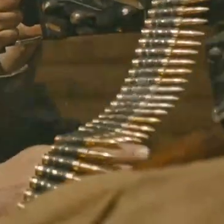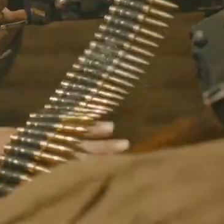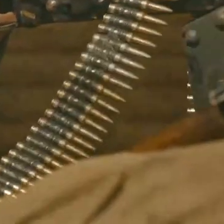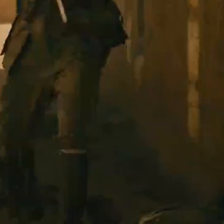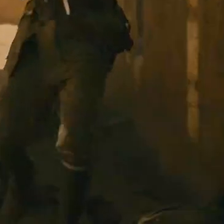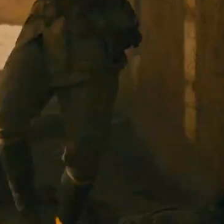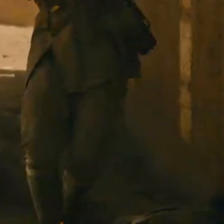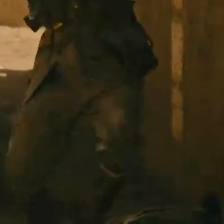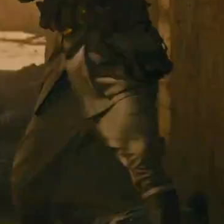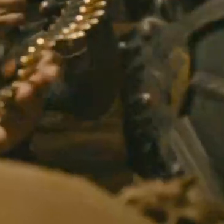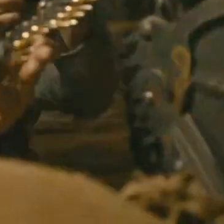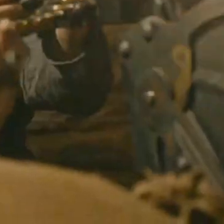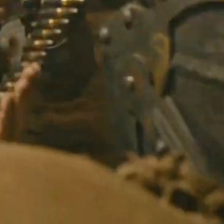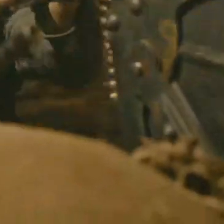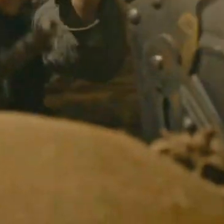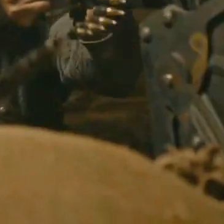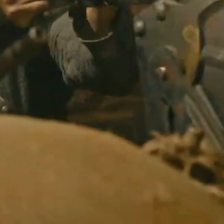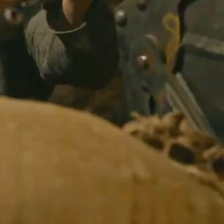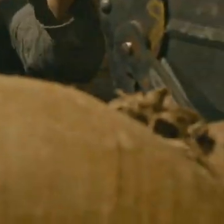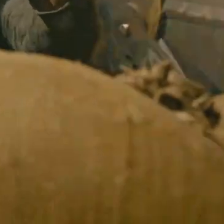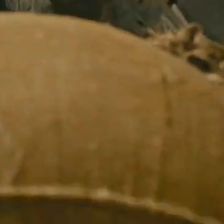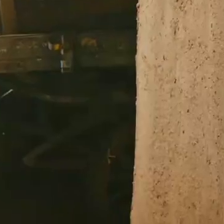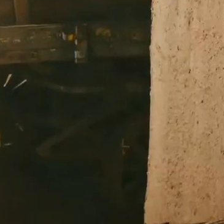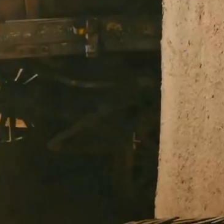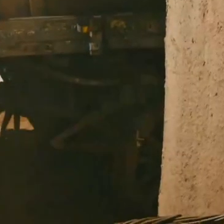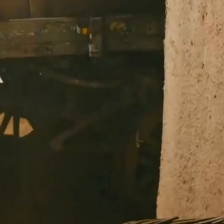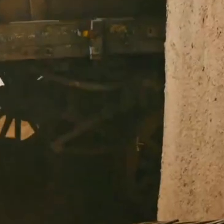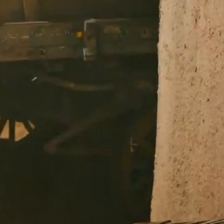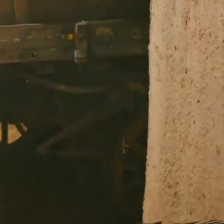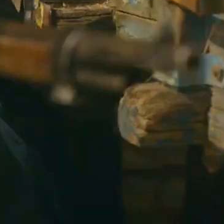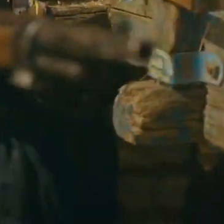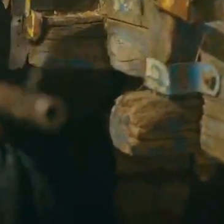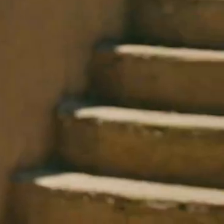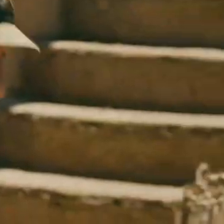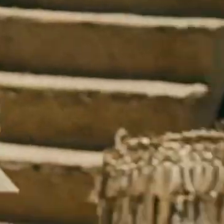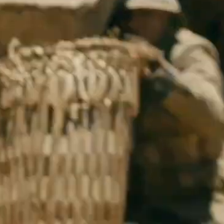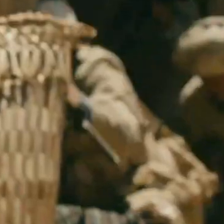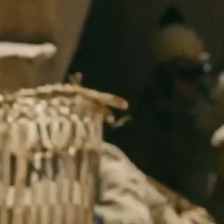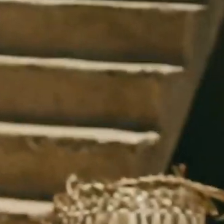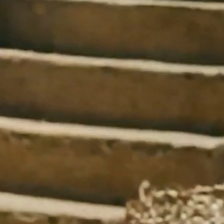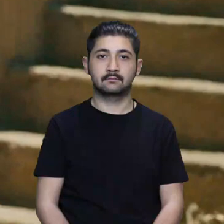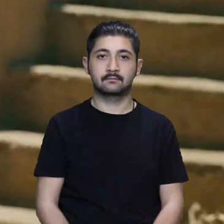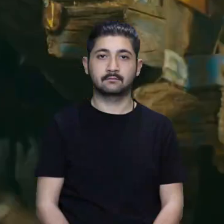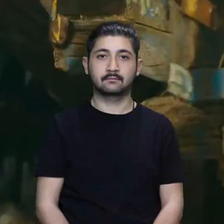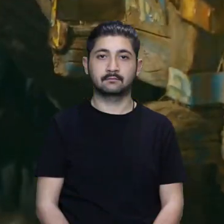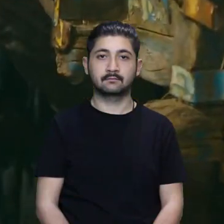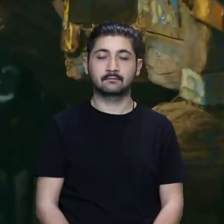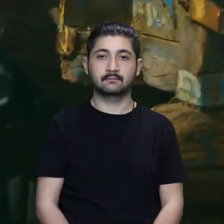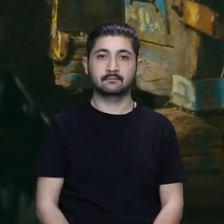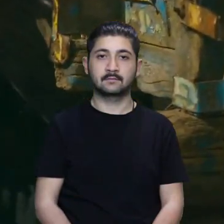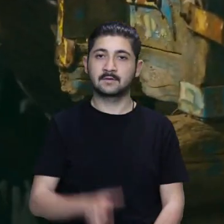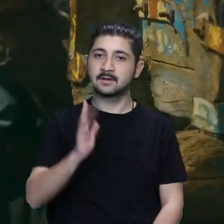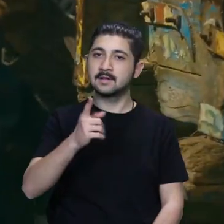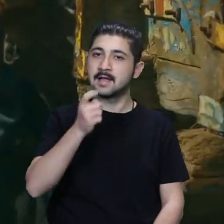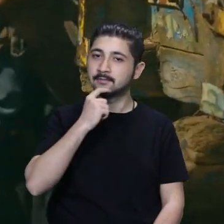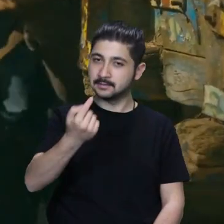Ah! Niyazi Alfred'i ıskaladı. Ulan